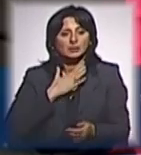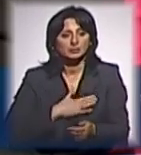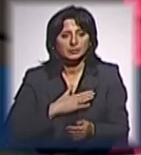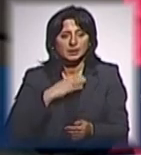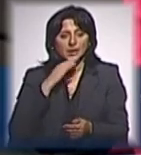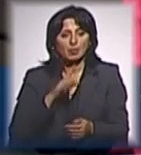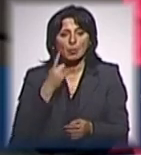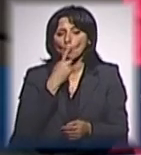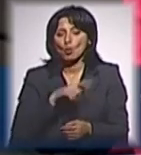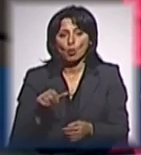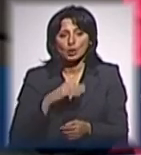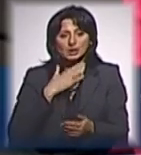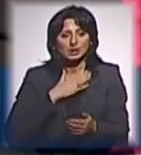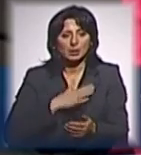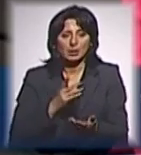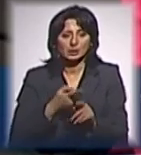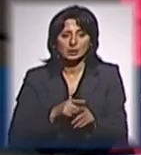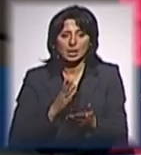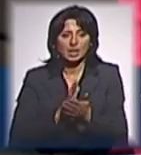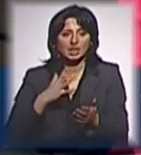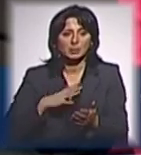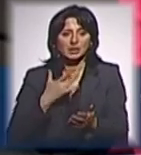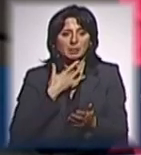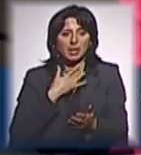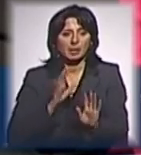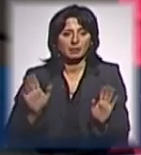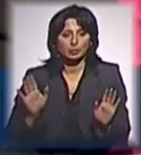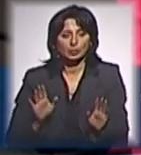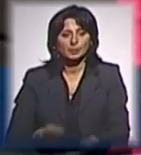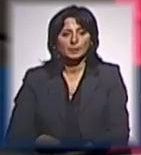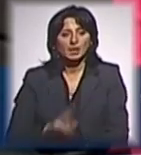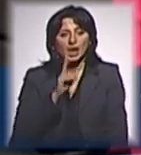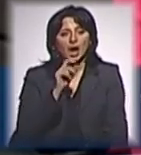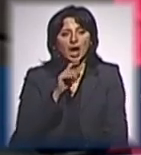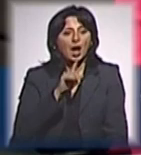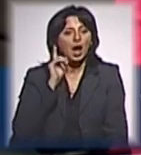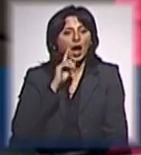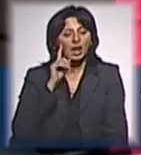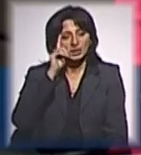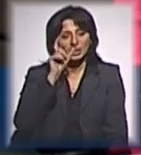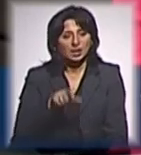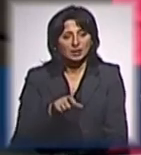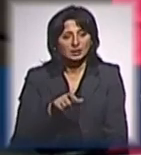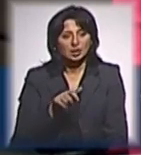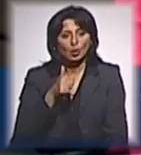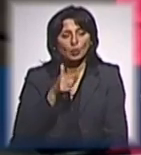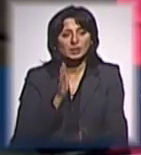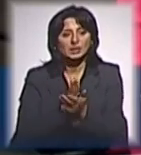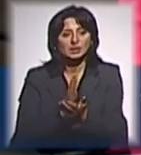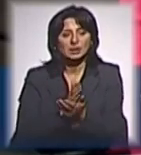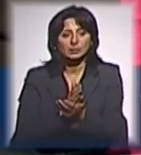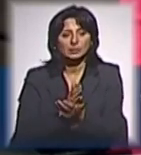ვთქვათ, მხოლოდ საკმარისი იმისათვის, რომ თბილისის მერი იყოს კანდიდატი. კახა არის ახალგაზრდა კაცი, რომელსაც